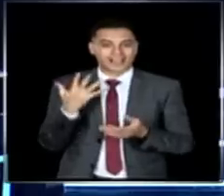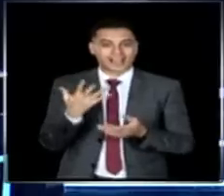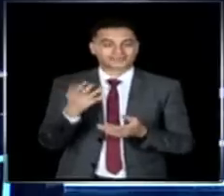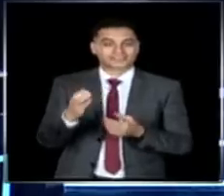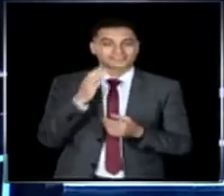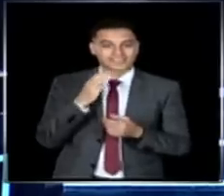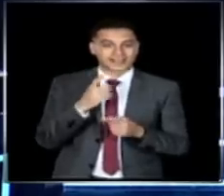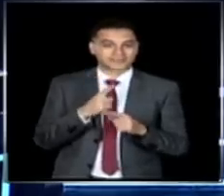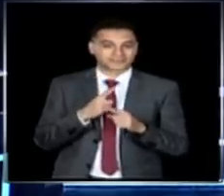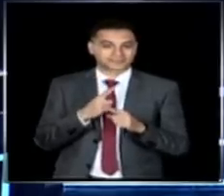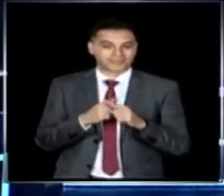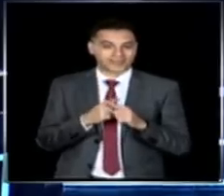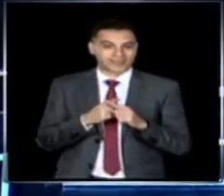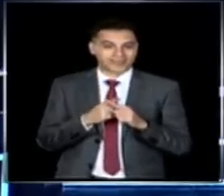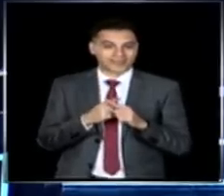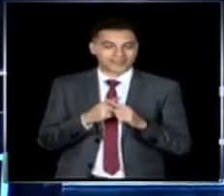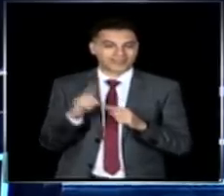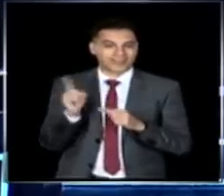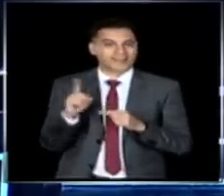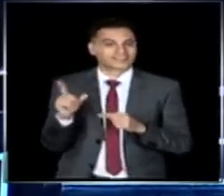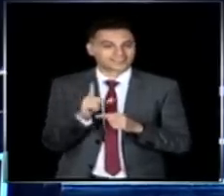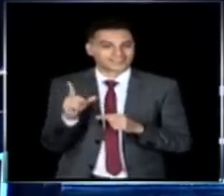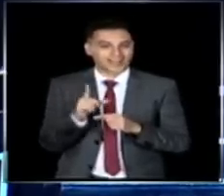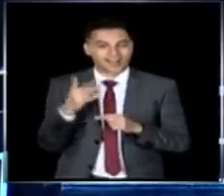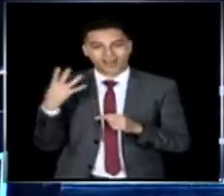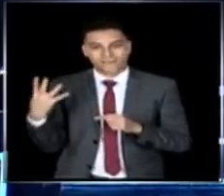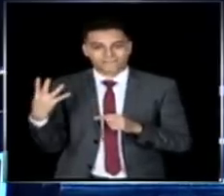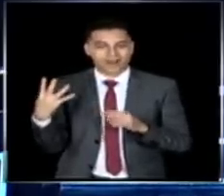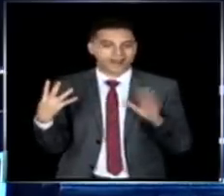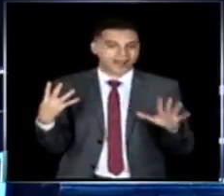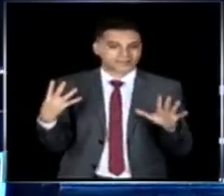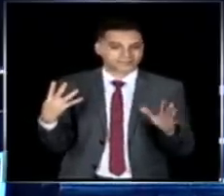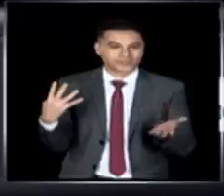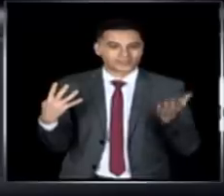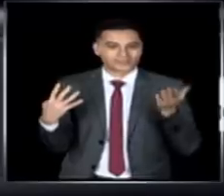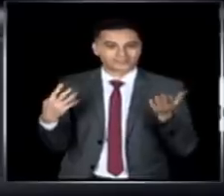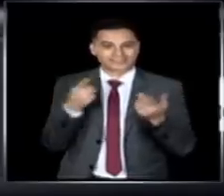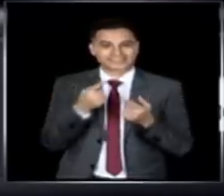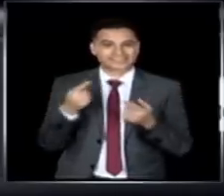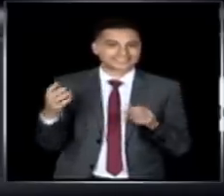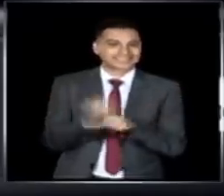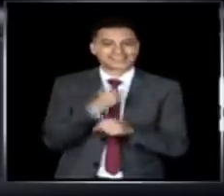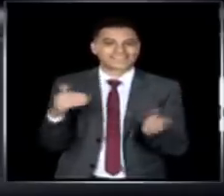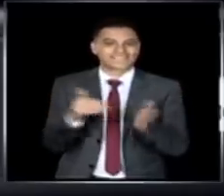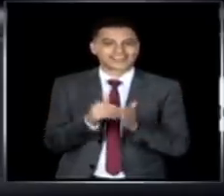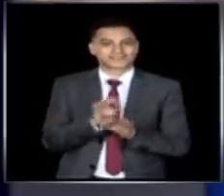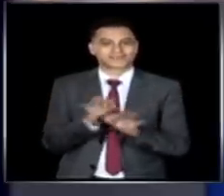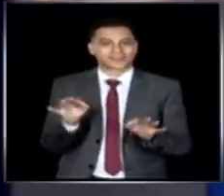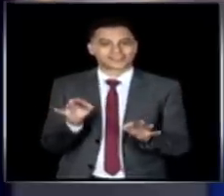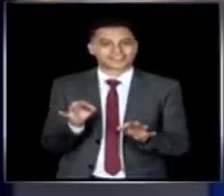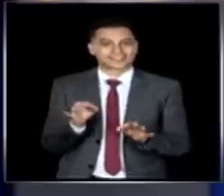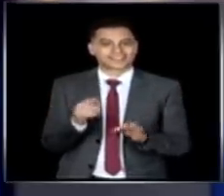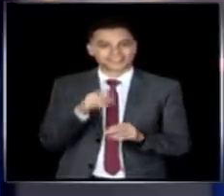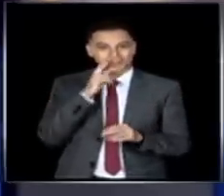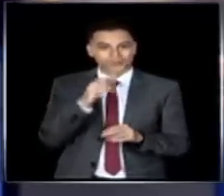خمس إجابات من 9 وأربع إجابات من 9. أنت لحقتي نفسك في الآخر.